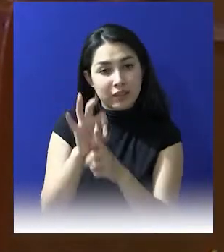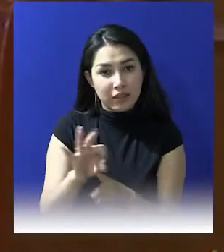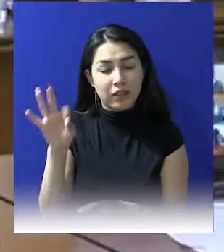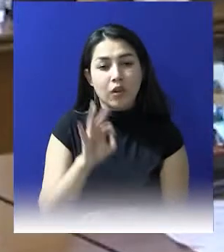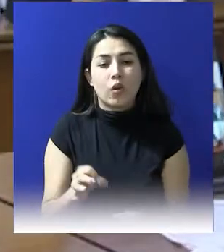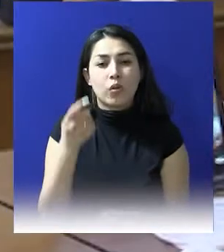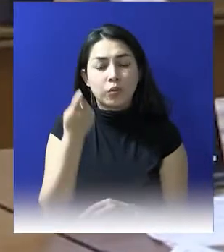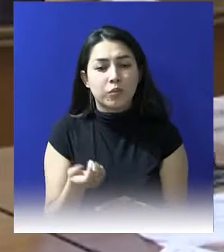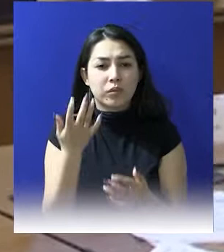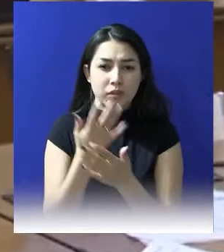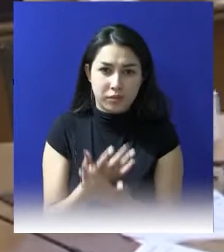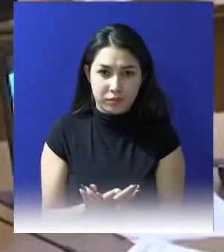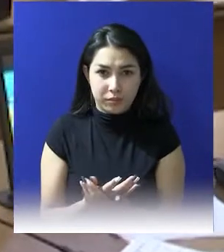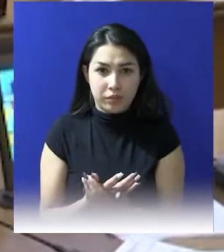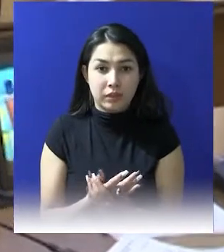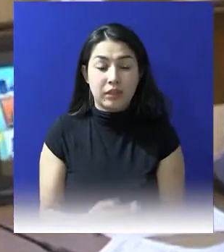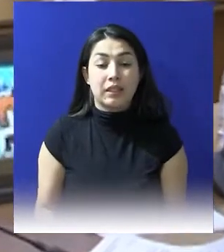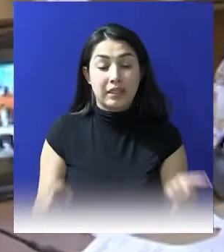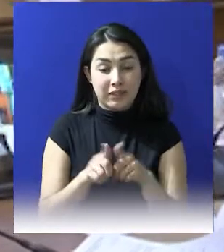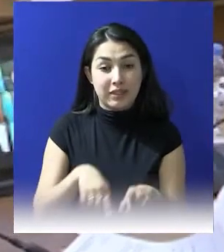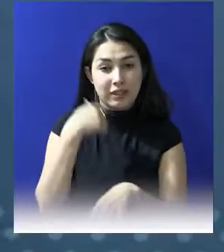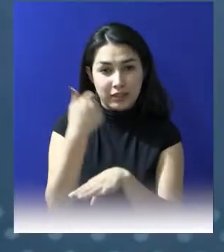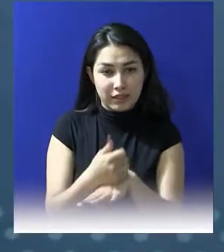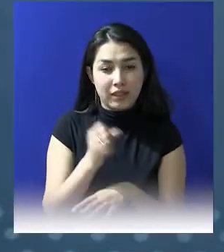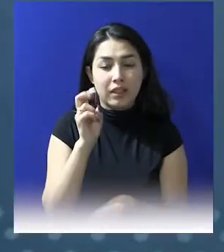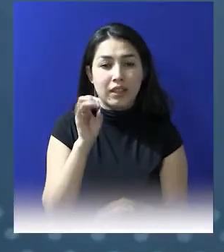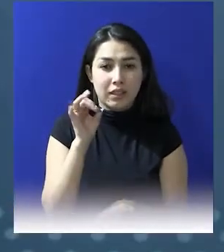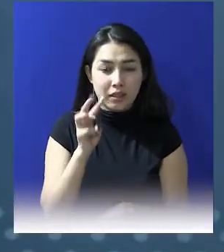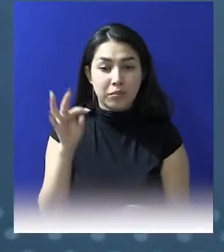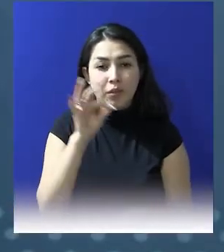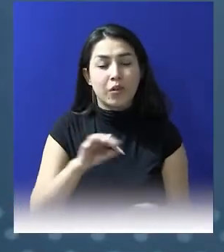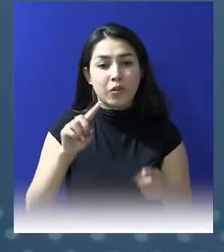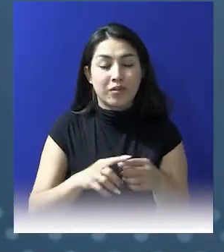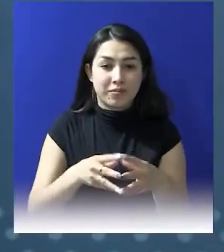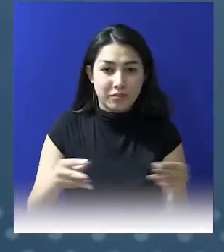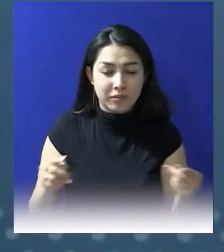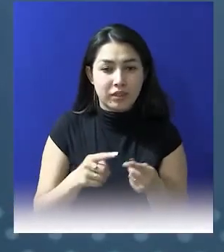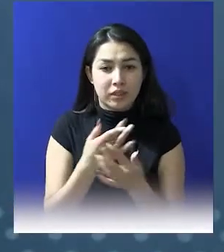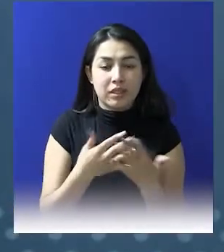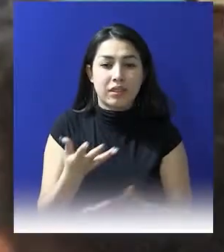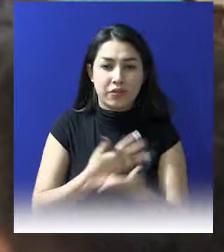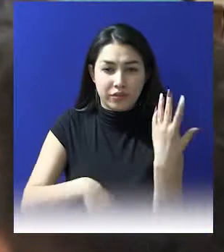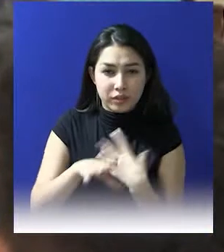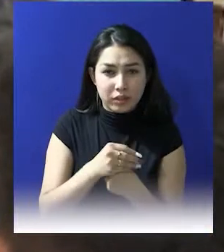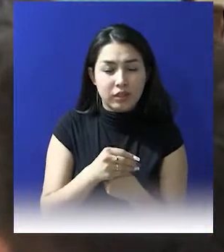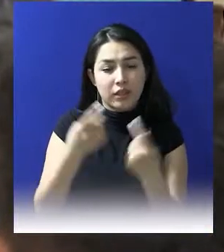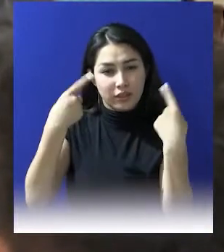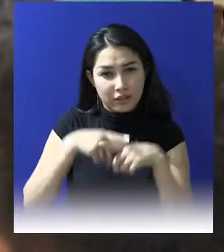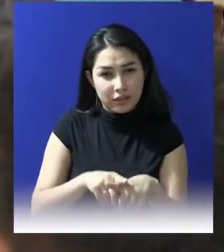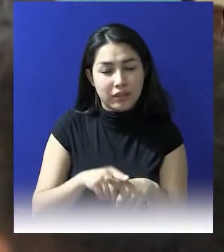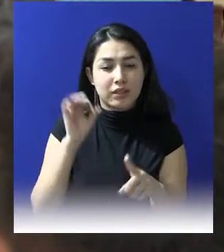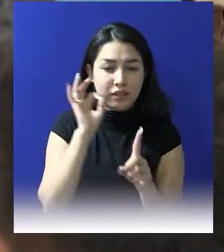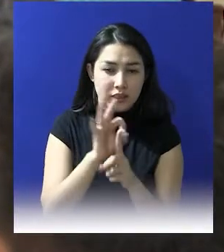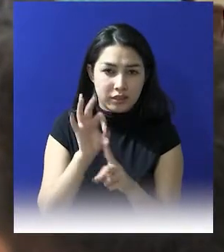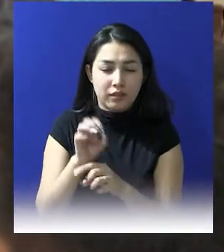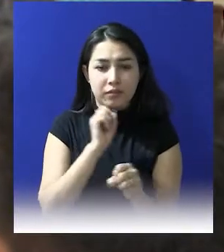аз болғанынан екені белгілі болды. Бұл ретте аймақ басшысы аудан әкімдеріне көктемгі егін науқанына барынша жүйелі кірісіп техникаларды